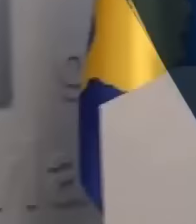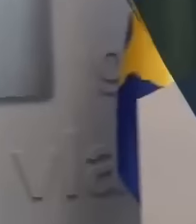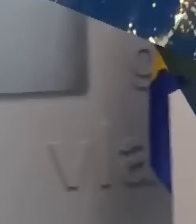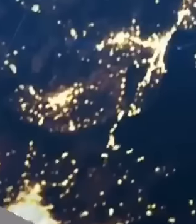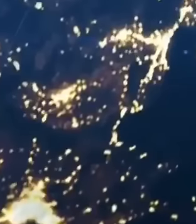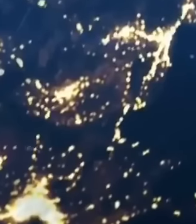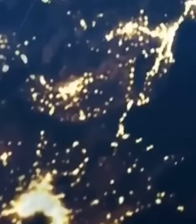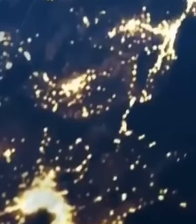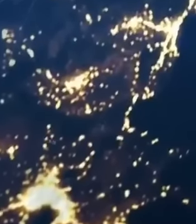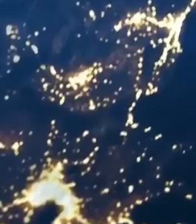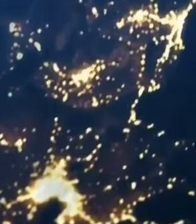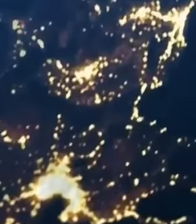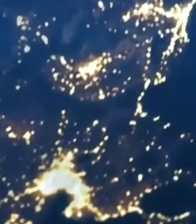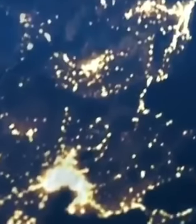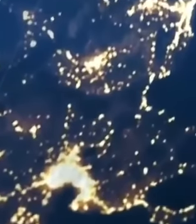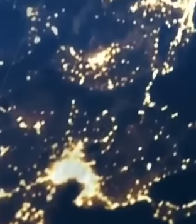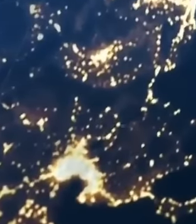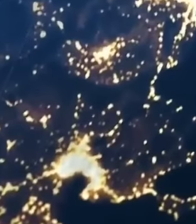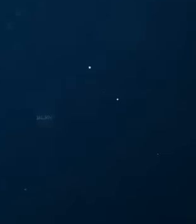marrëveshjes bazike.